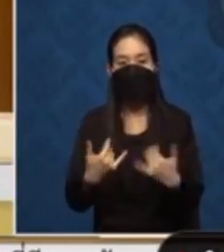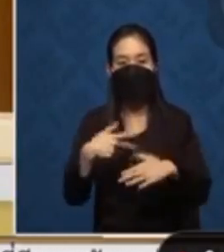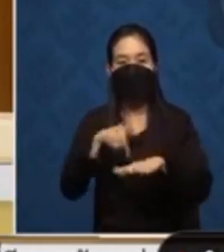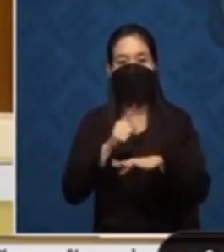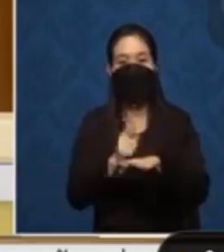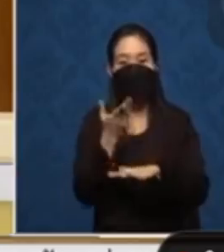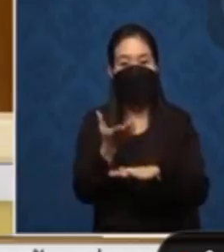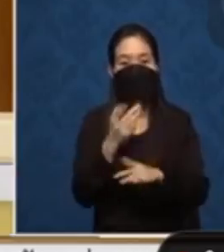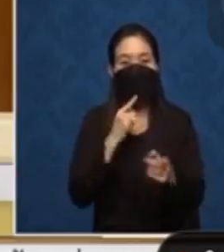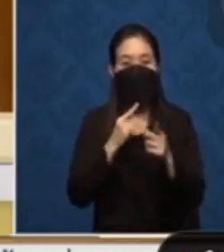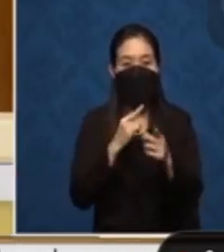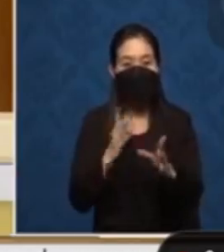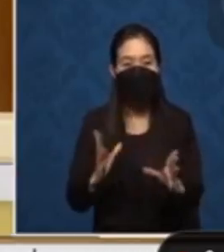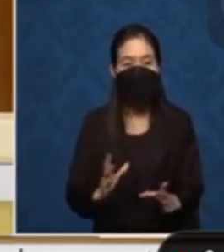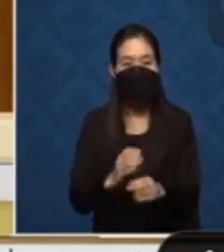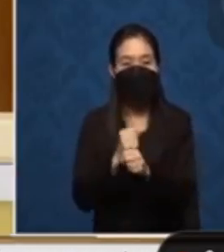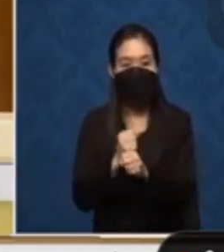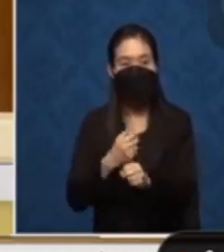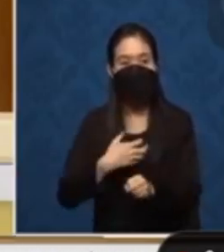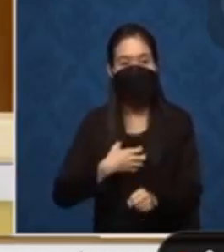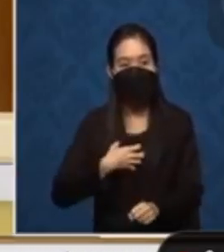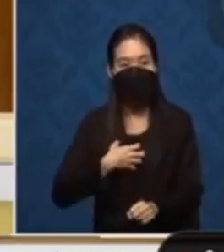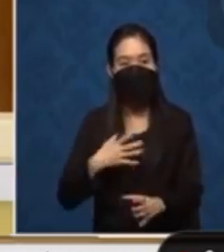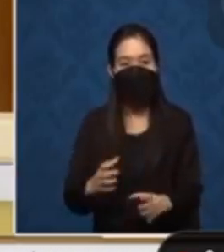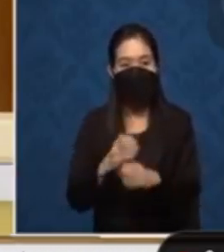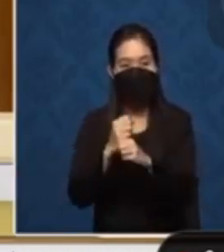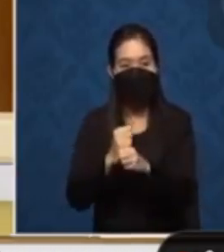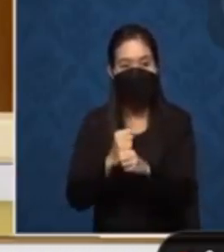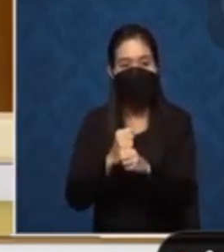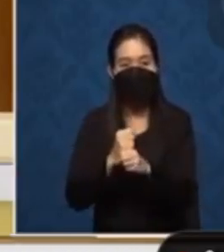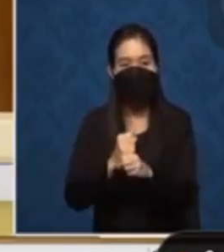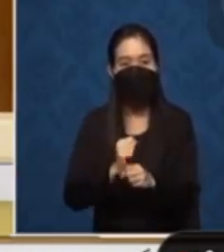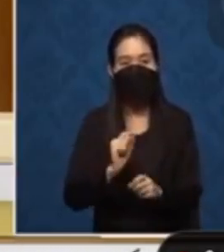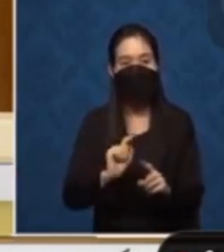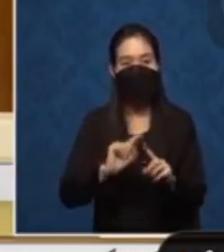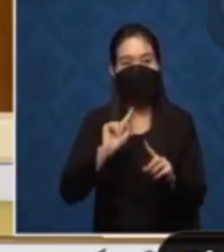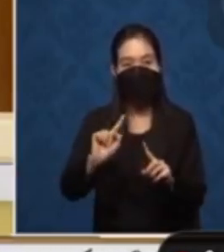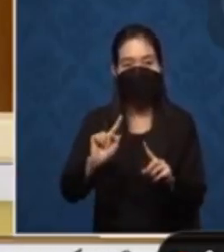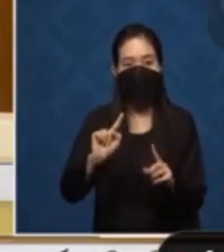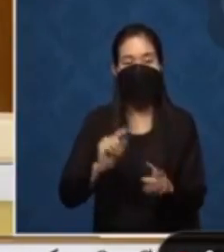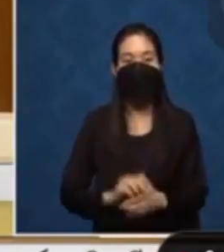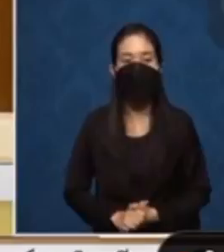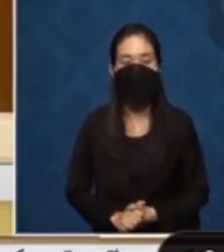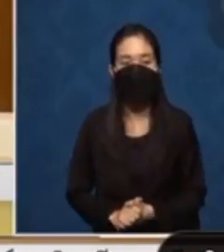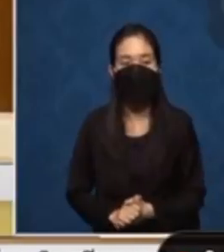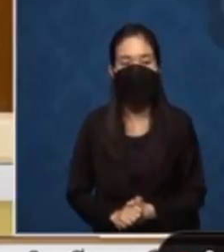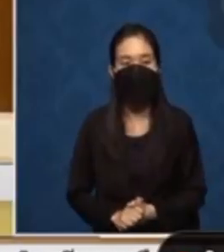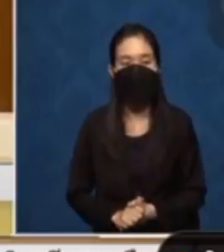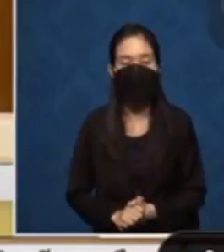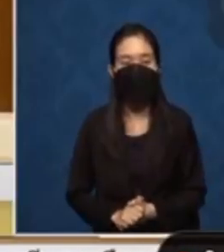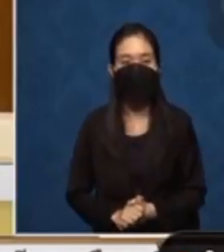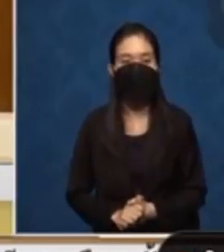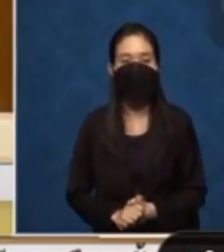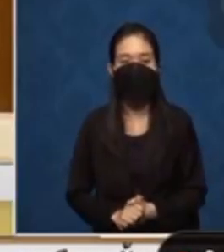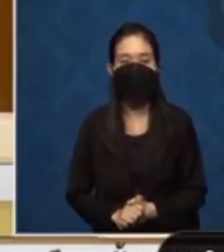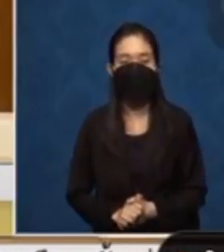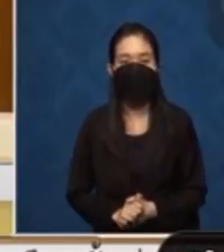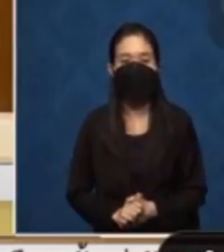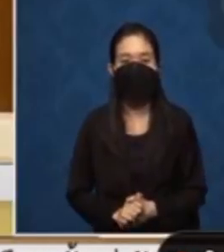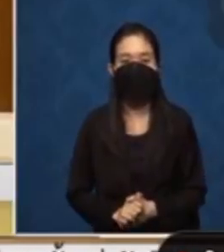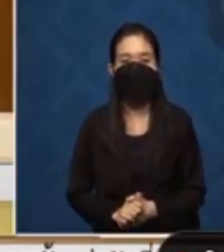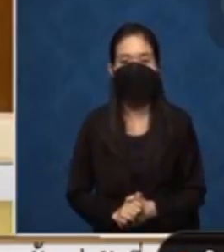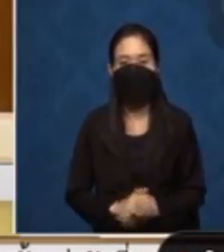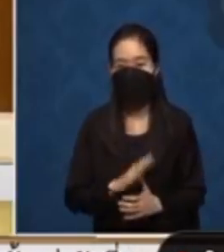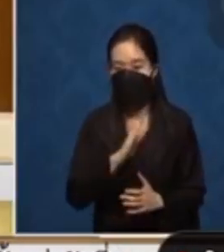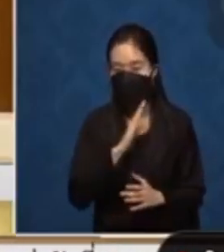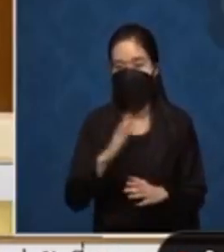ีประเด็นที่จะนำเรีนโดยสรุปดงนี้นะครับประการแรกนะครับเมื่อมี